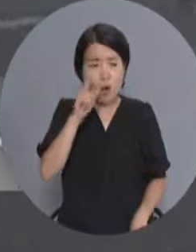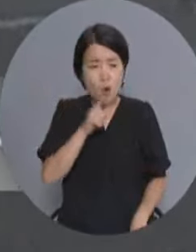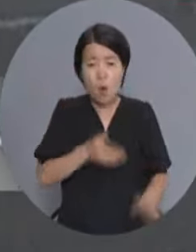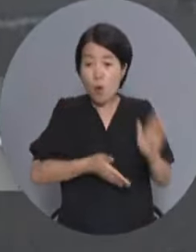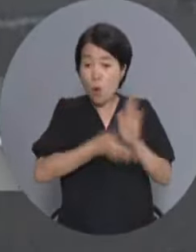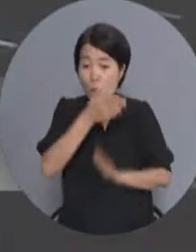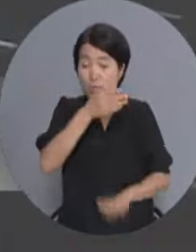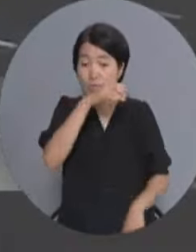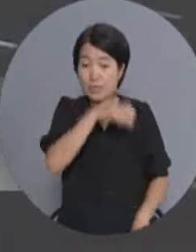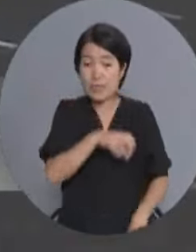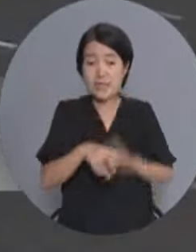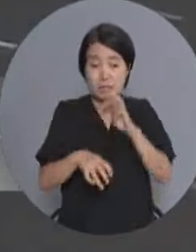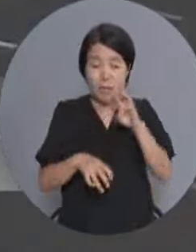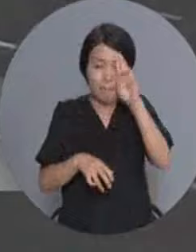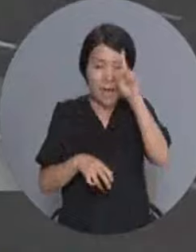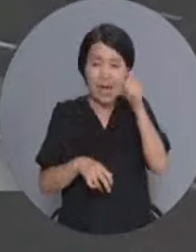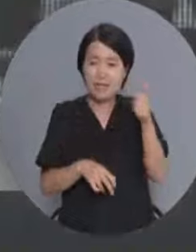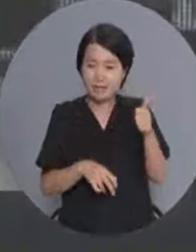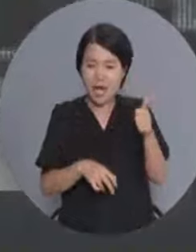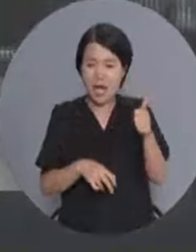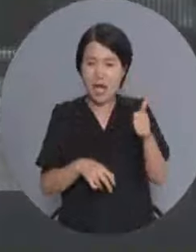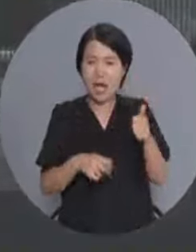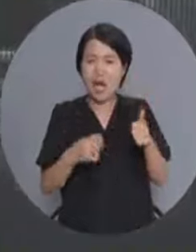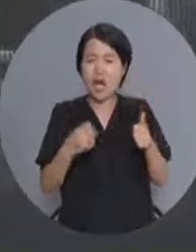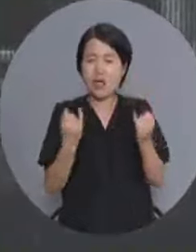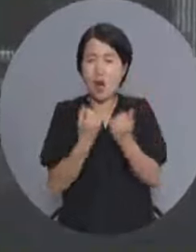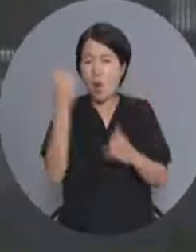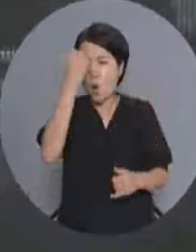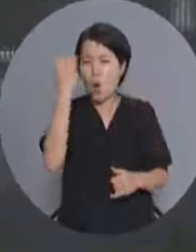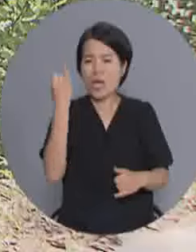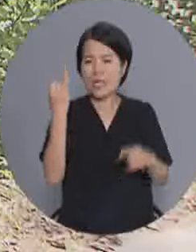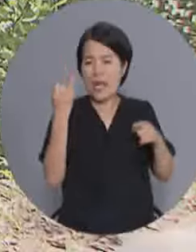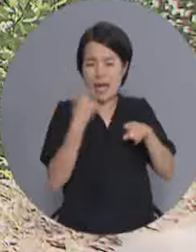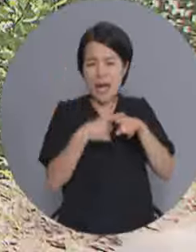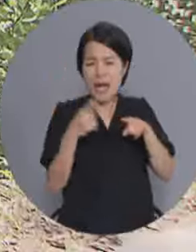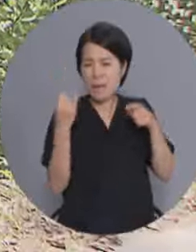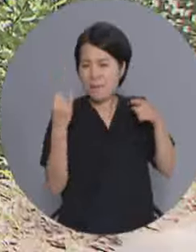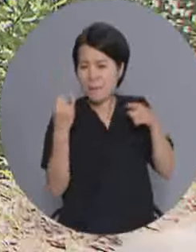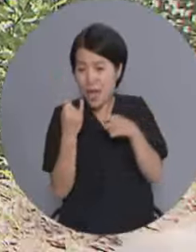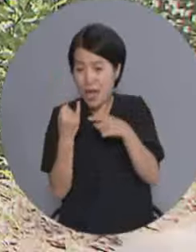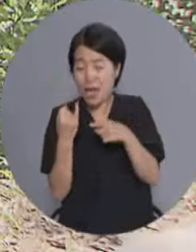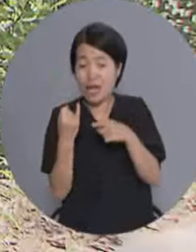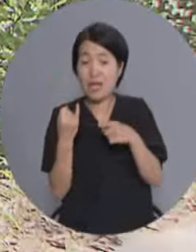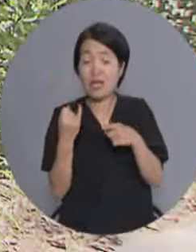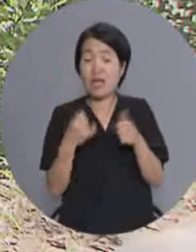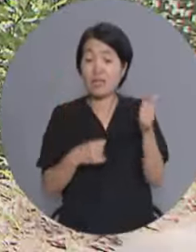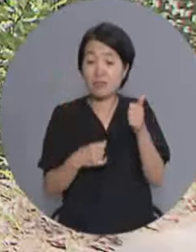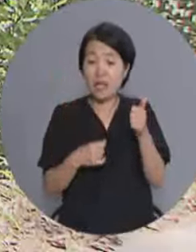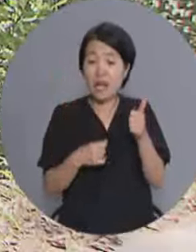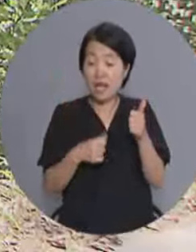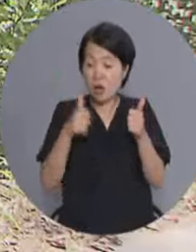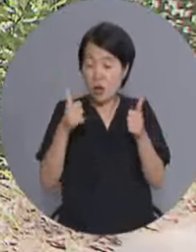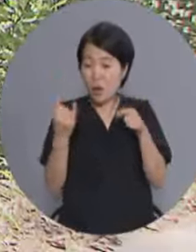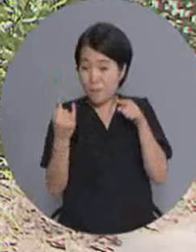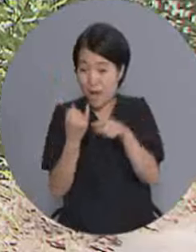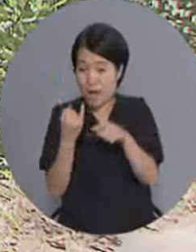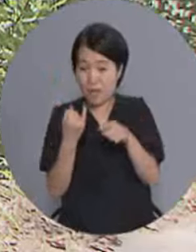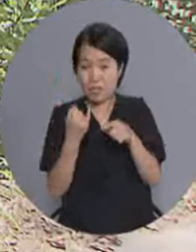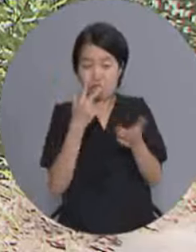도심에서 30대 박모 씨가 여고생을 흉기로 찔렀습니다 범인은 이곳에서 범행을 저지른 뒤 주차장을